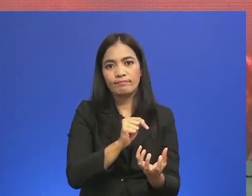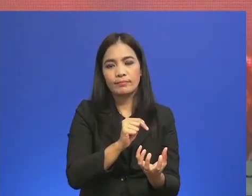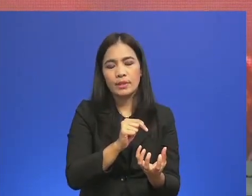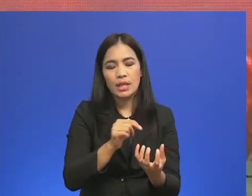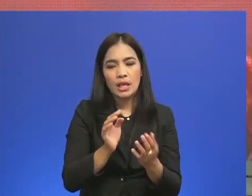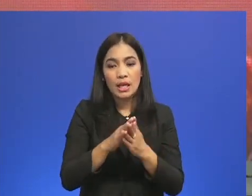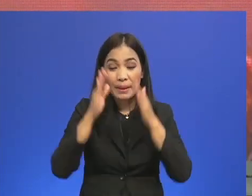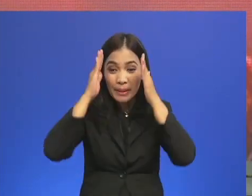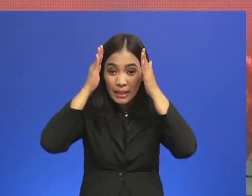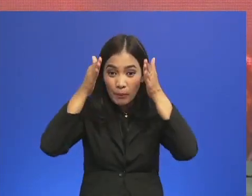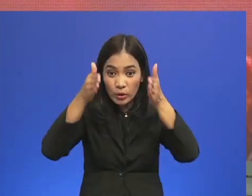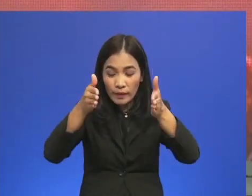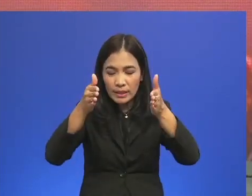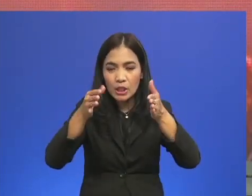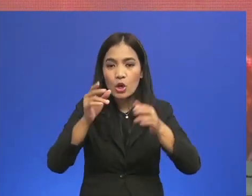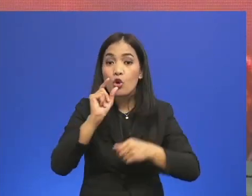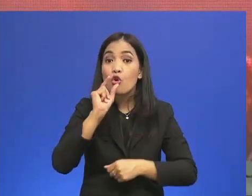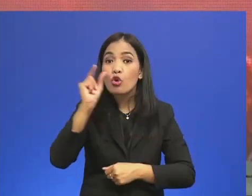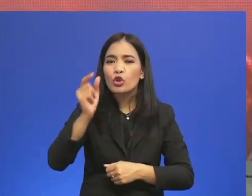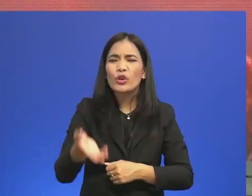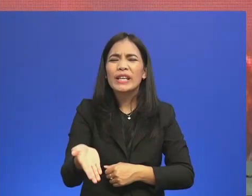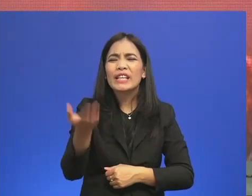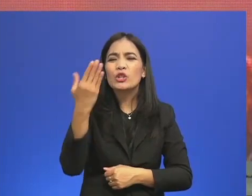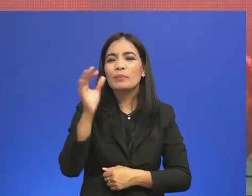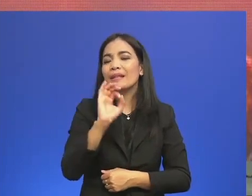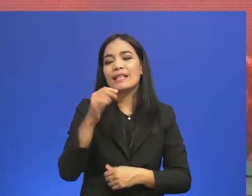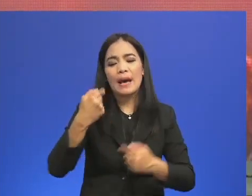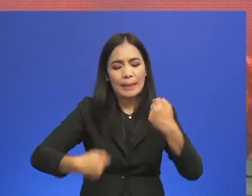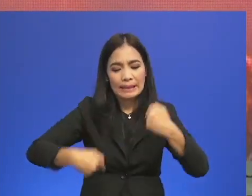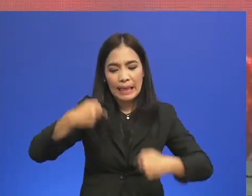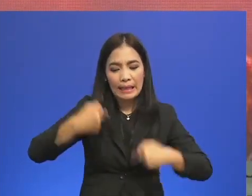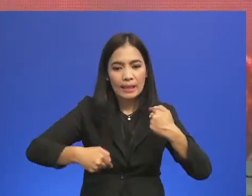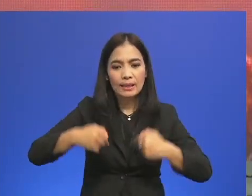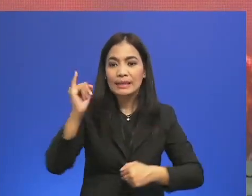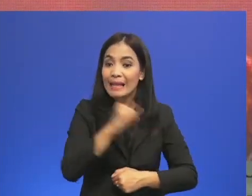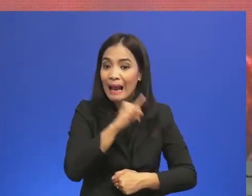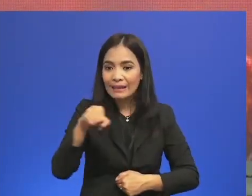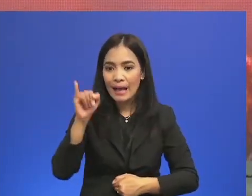lebih termotivasi untuk hidup tidak bercacat, tidak bercela.